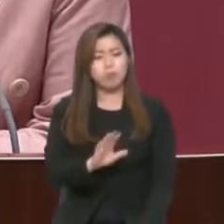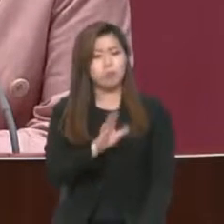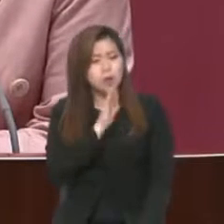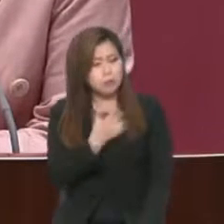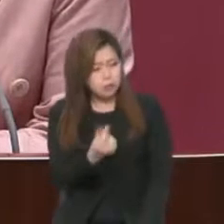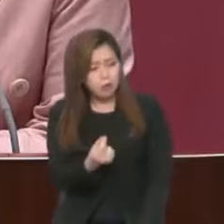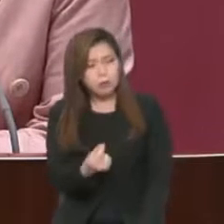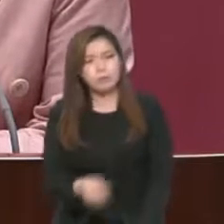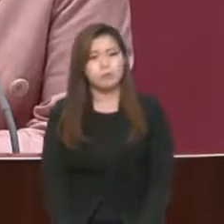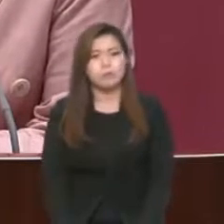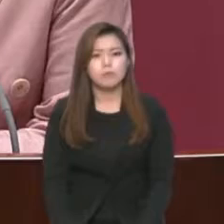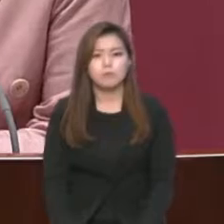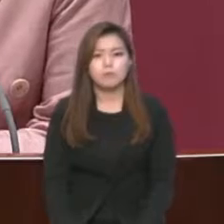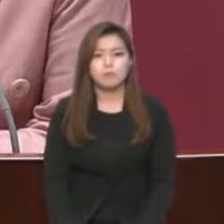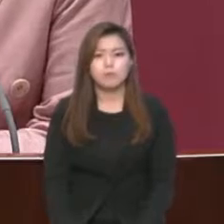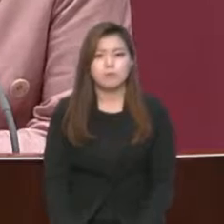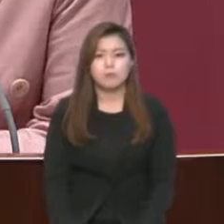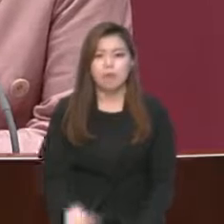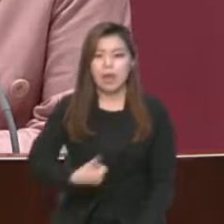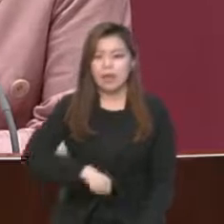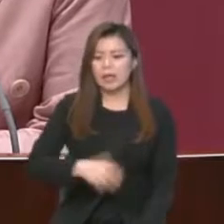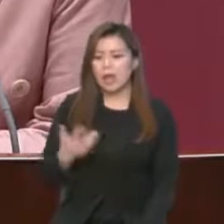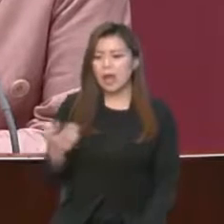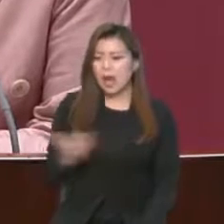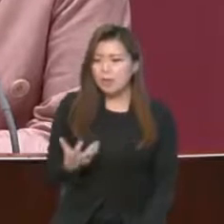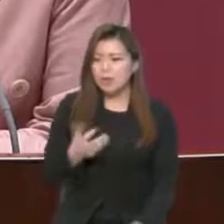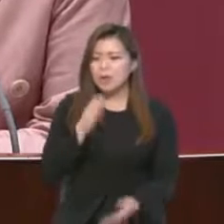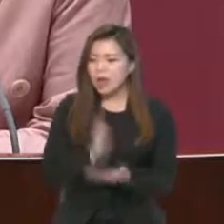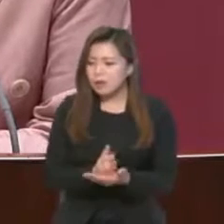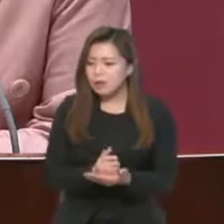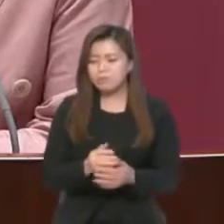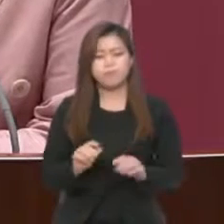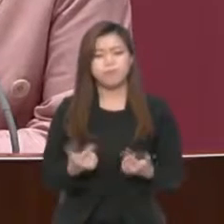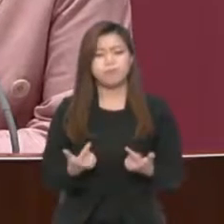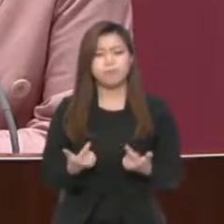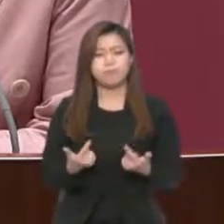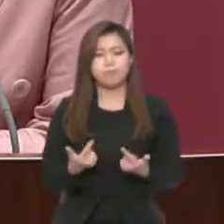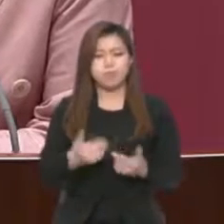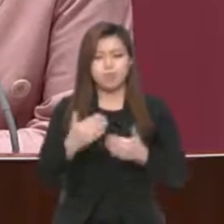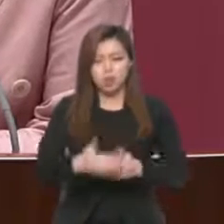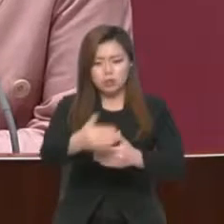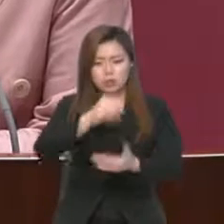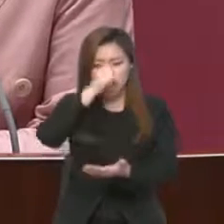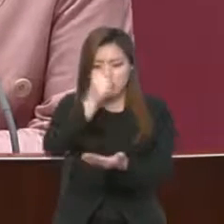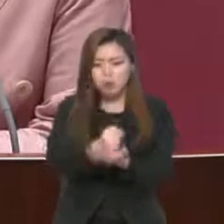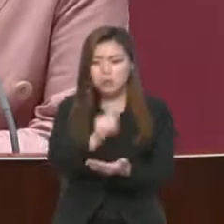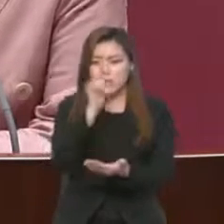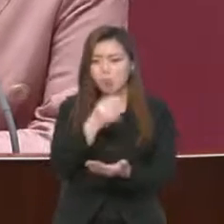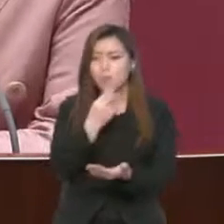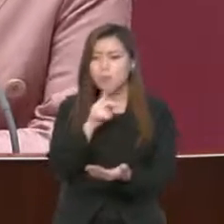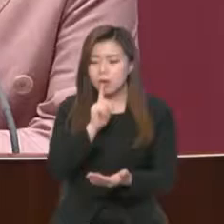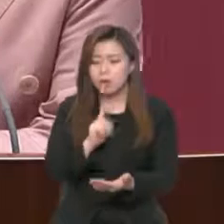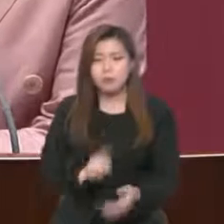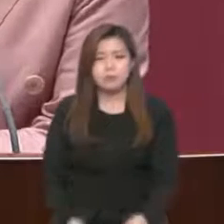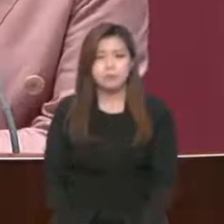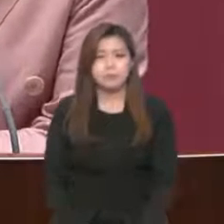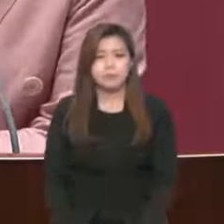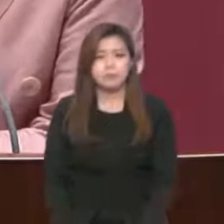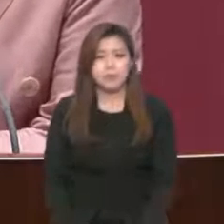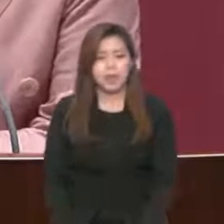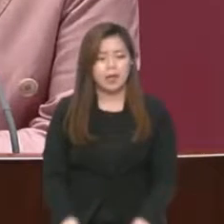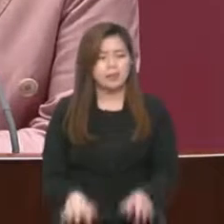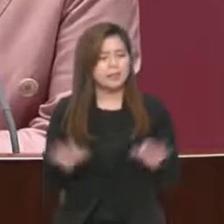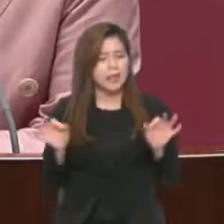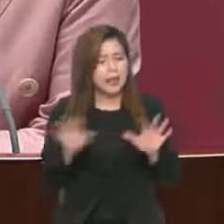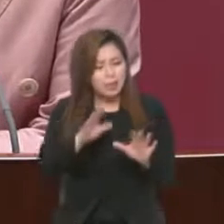이 사건의 쟁점은 아드님이 아팠느냐 아니냐가 아닙니다. 그것도 예, 그 쟁점이죠. 의원님께서는 간단한 병이라고